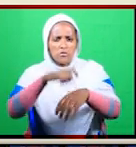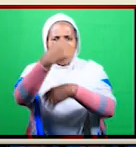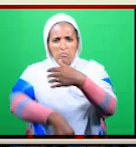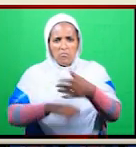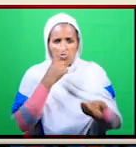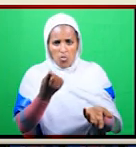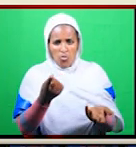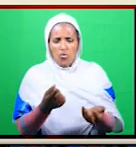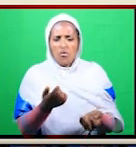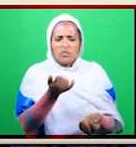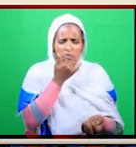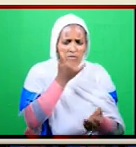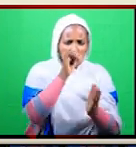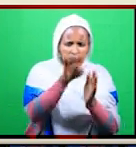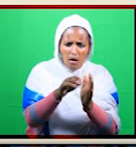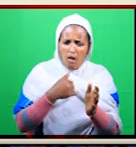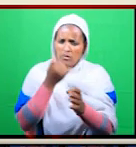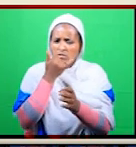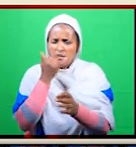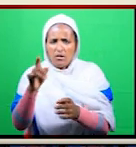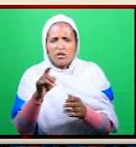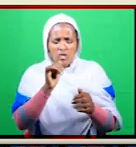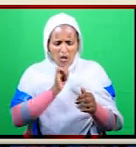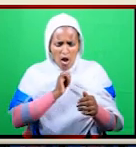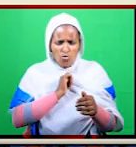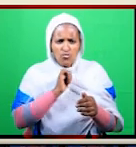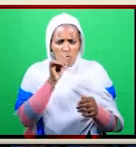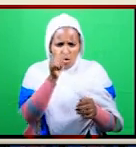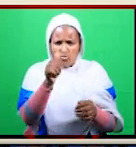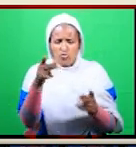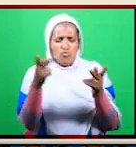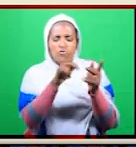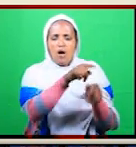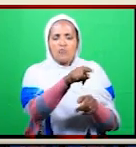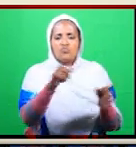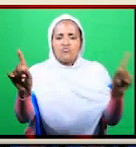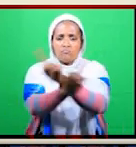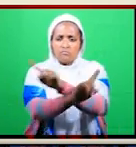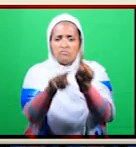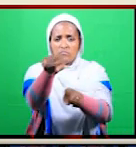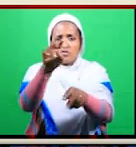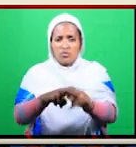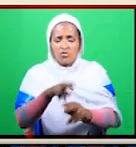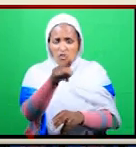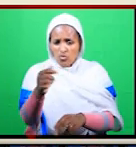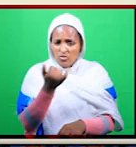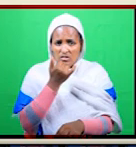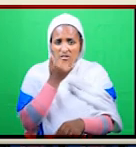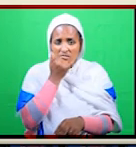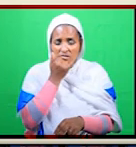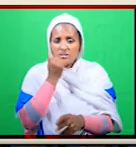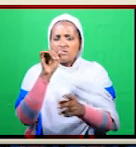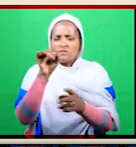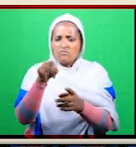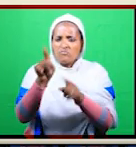ነው ያለው። እርሱስ በእነሱ ቦታ ቢቀመጥ እነሱ የእርሱን እንከን እንዲያወጡለት ቢደረግ ምን ያህል እንከን